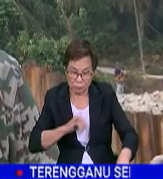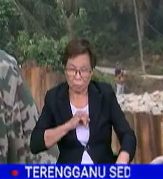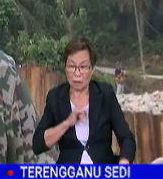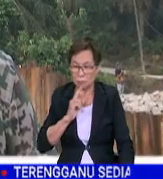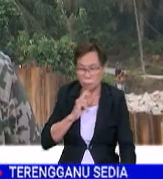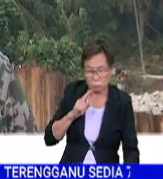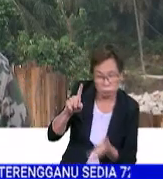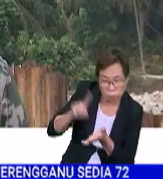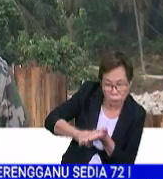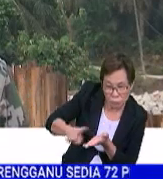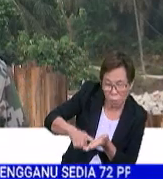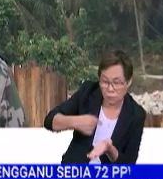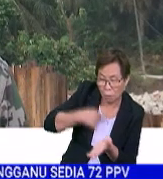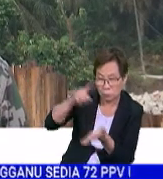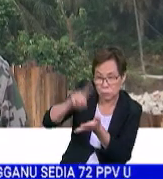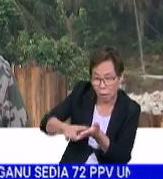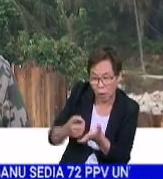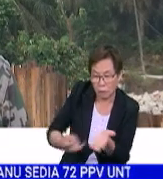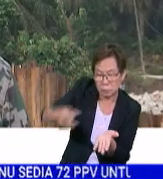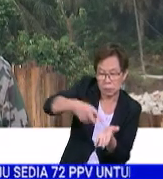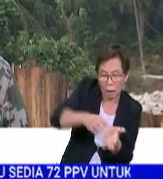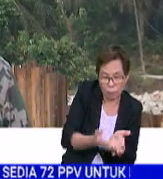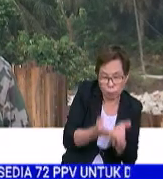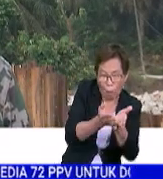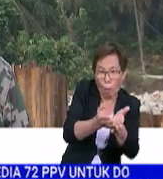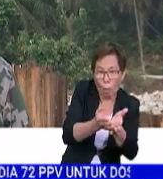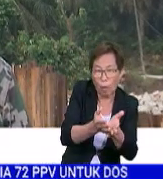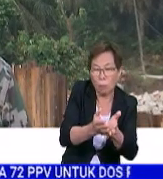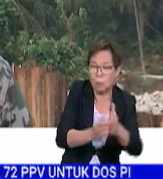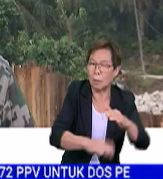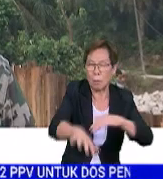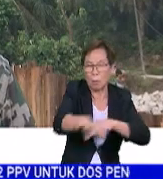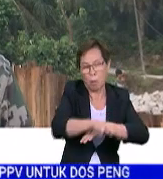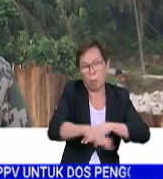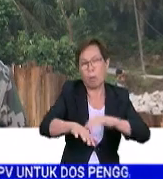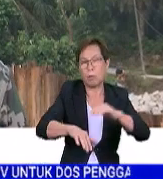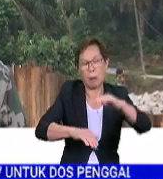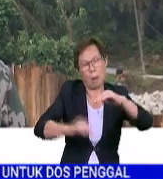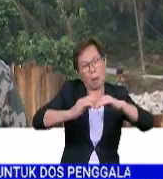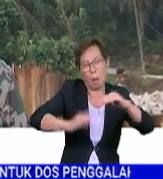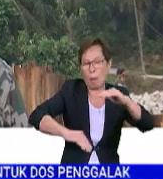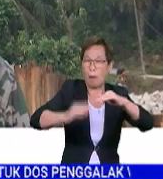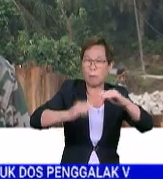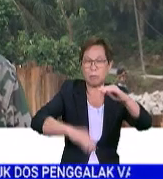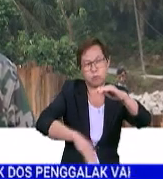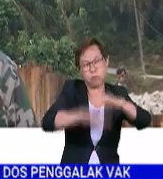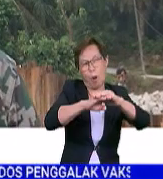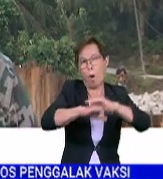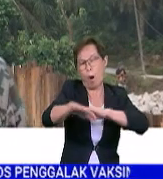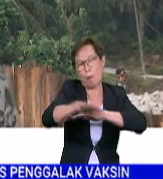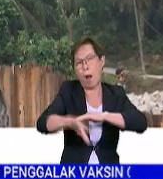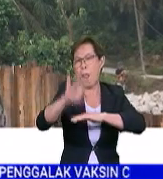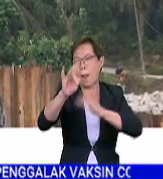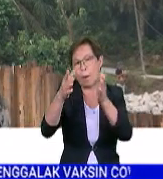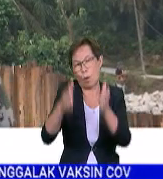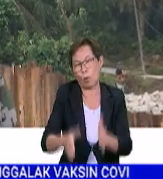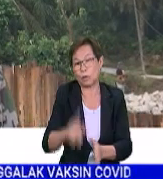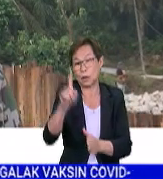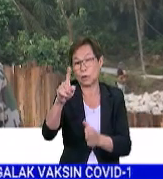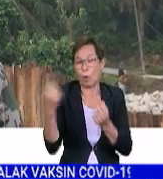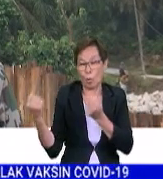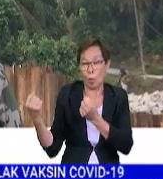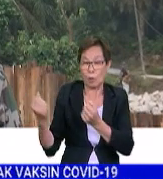memastikan yang Neng atas tuh tak tidak melebihi 10 orang dan ke sebaiknya delapan orang saja satu